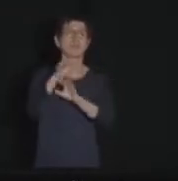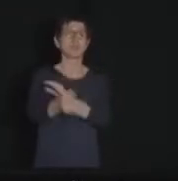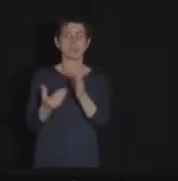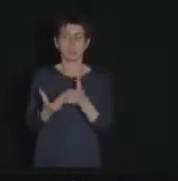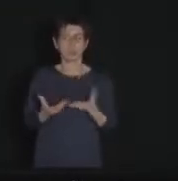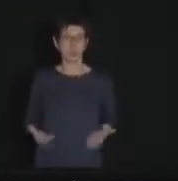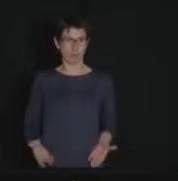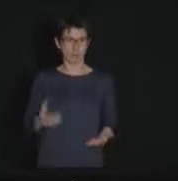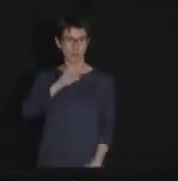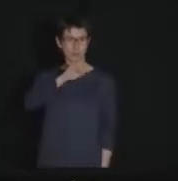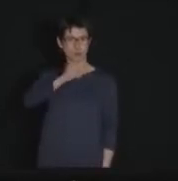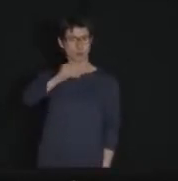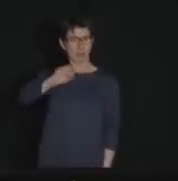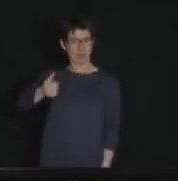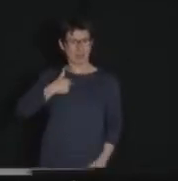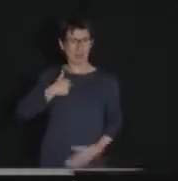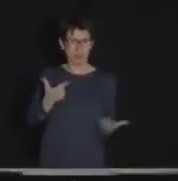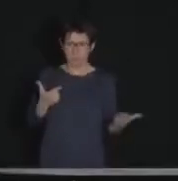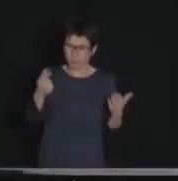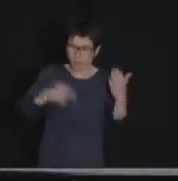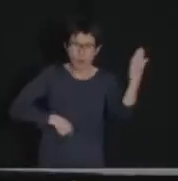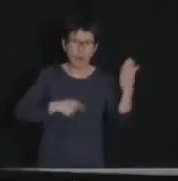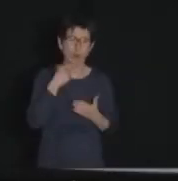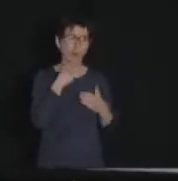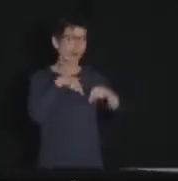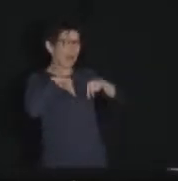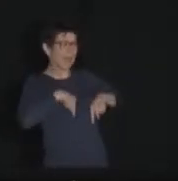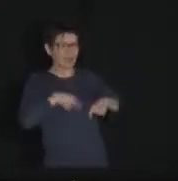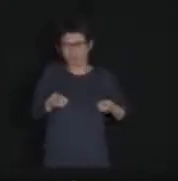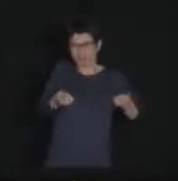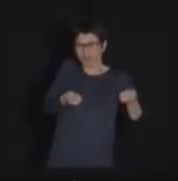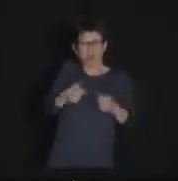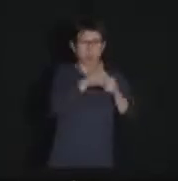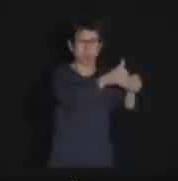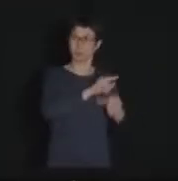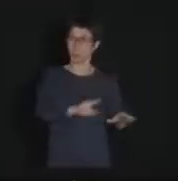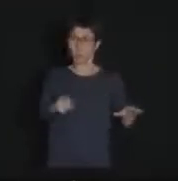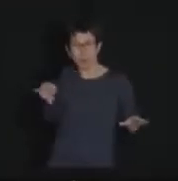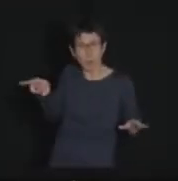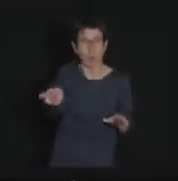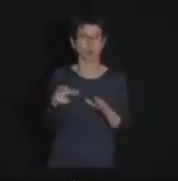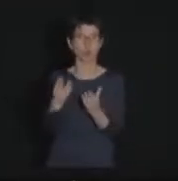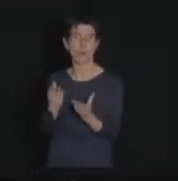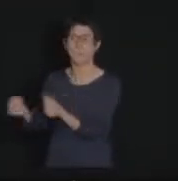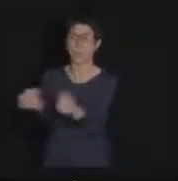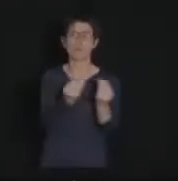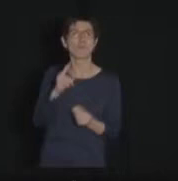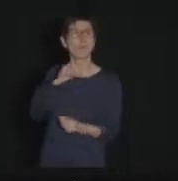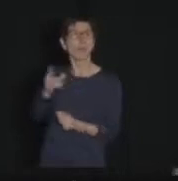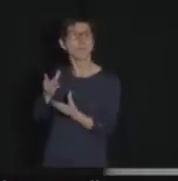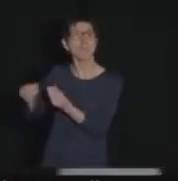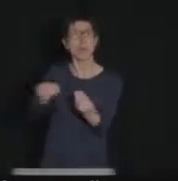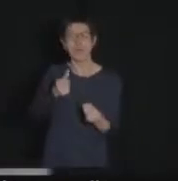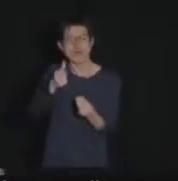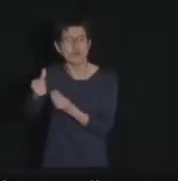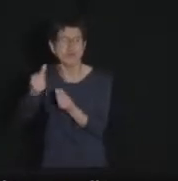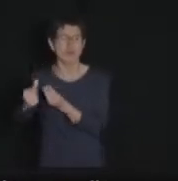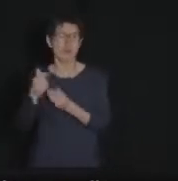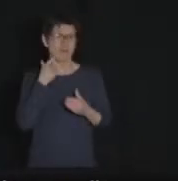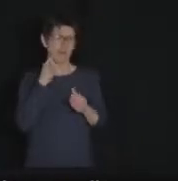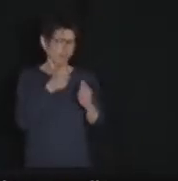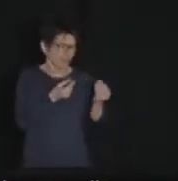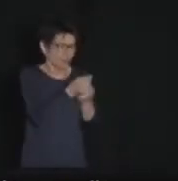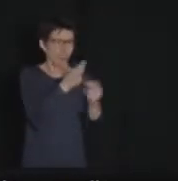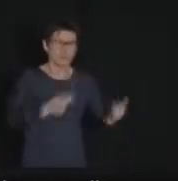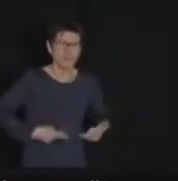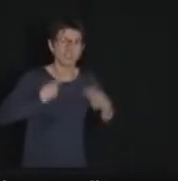numérique doit être rendu au peuple parce qu'il lui appartient, parce que c'est lui qui l'a créé, parce que c'est lui qui le fait vivre, parce que c'est lui qui